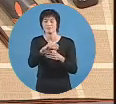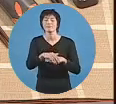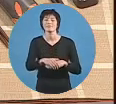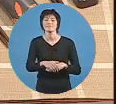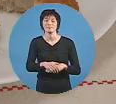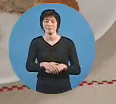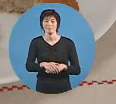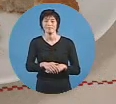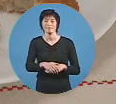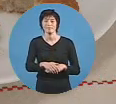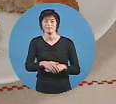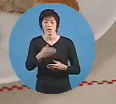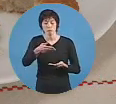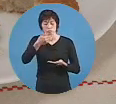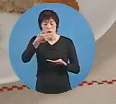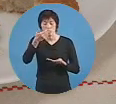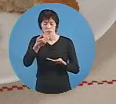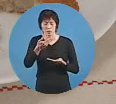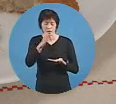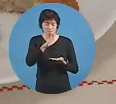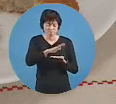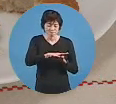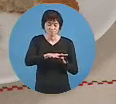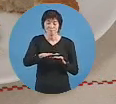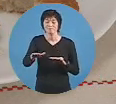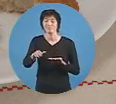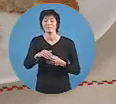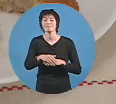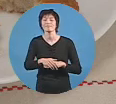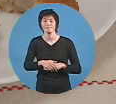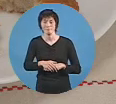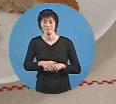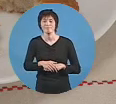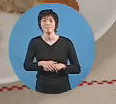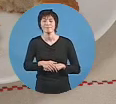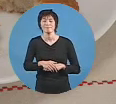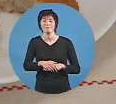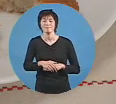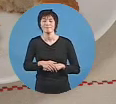する、必要な分だけを用意し食べ残しをしない、